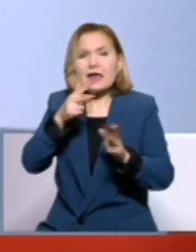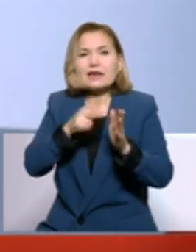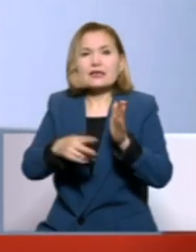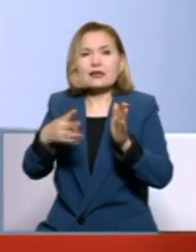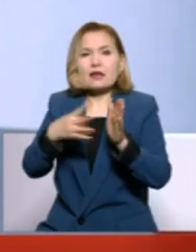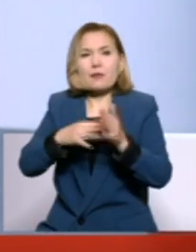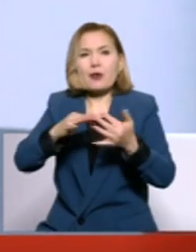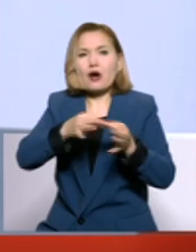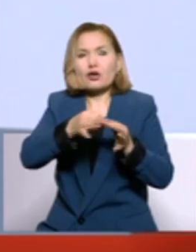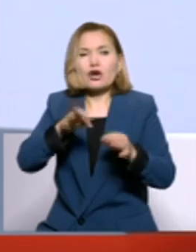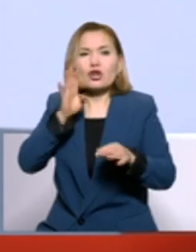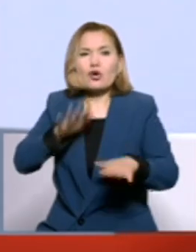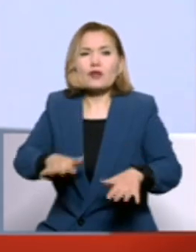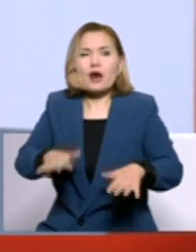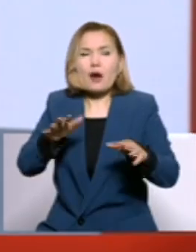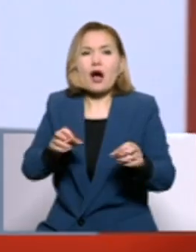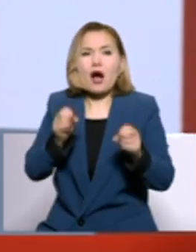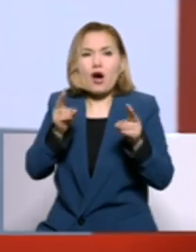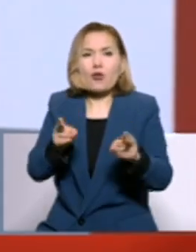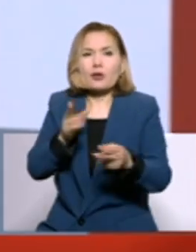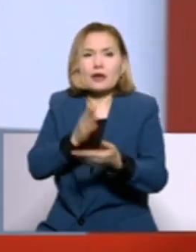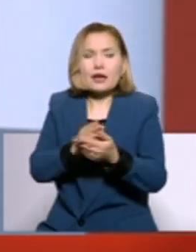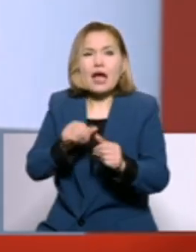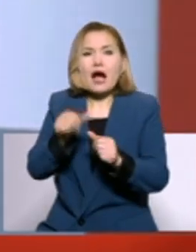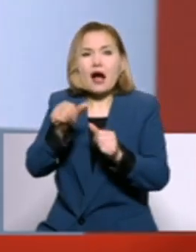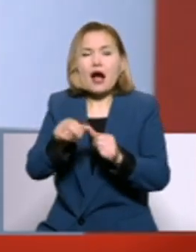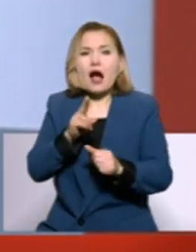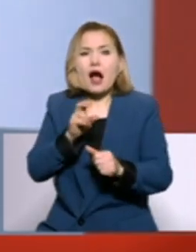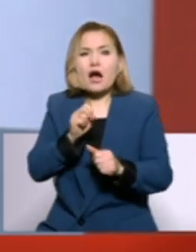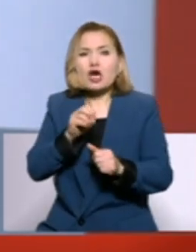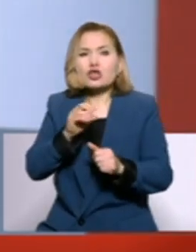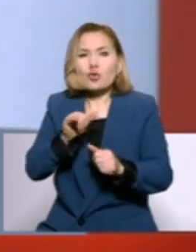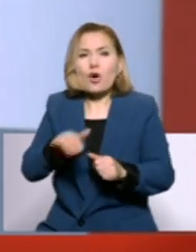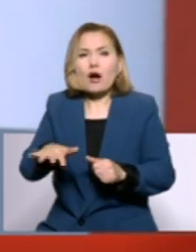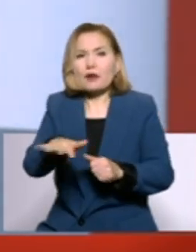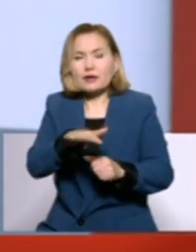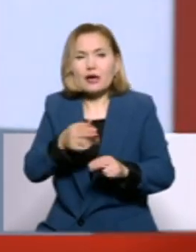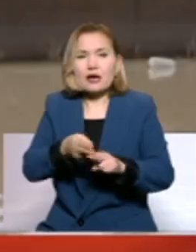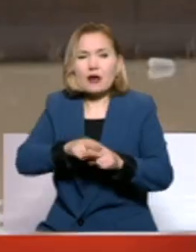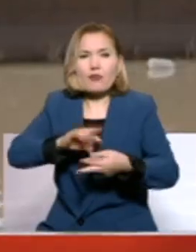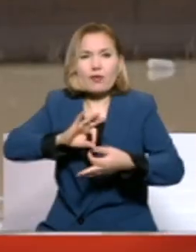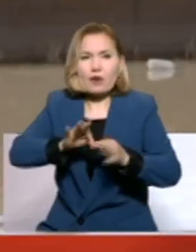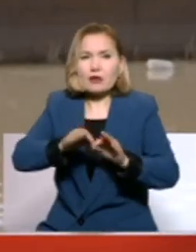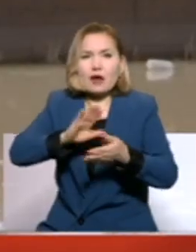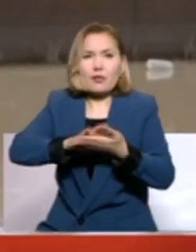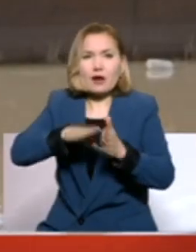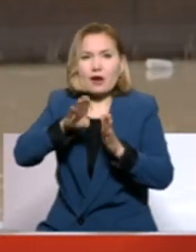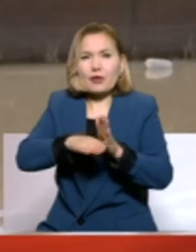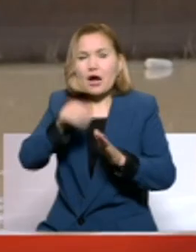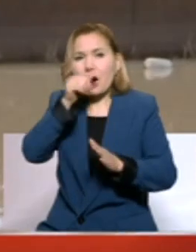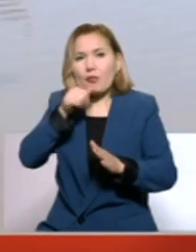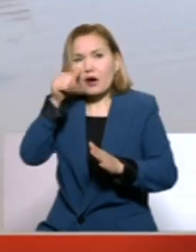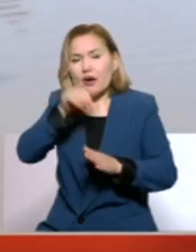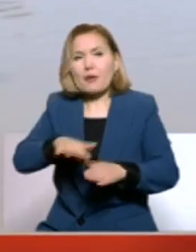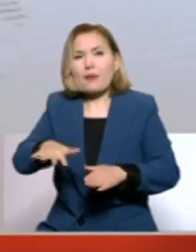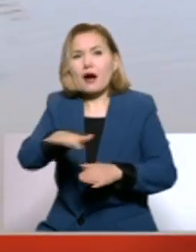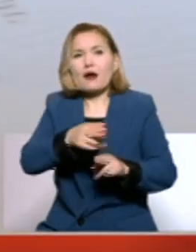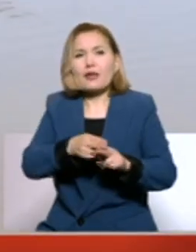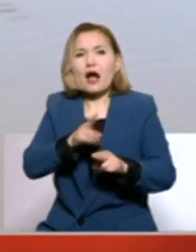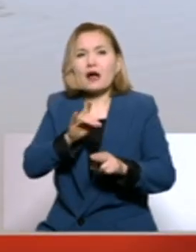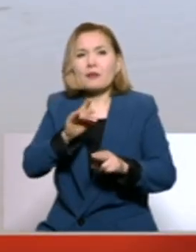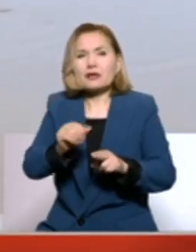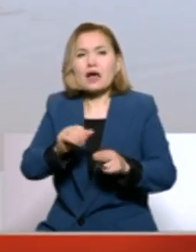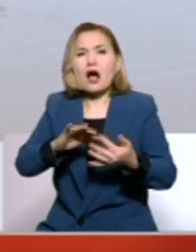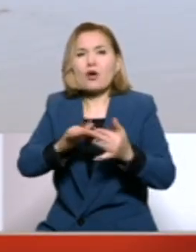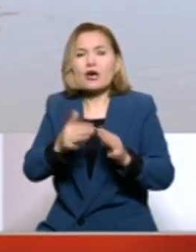89 елді мекенге су тасқынан қауіп төніп тұр. Әсіресе Қарасу ауданында жағдай күрделі. Былтыр осы аудандағы Қармырза